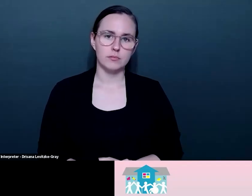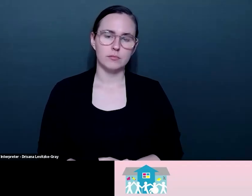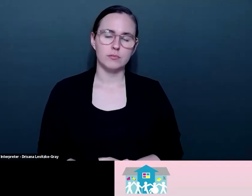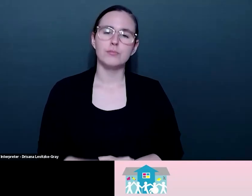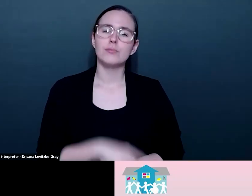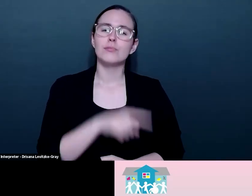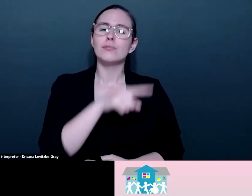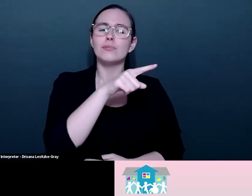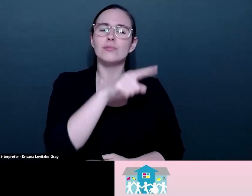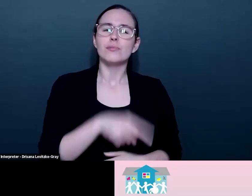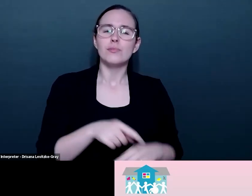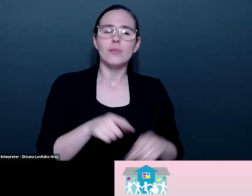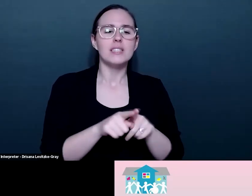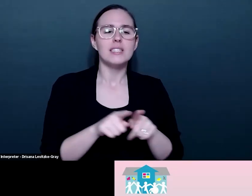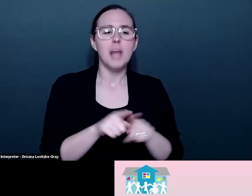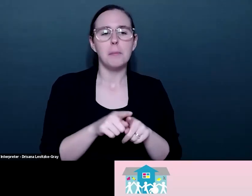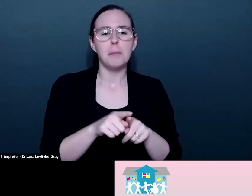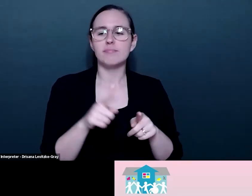utiliser alors.